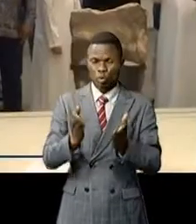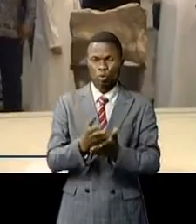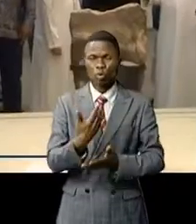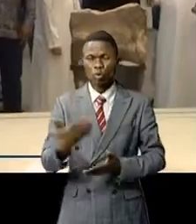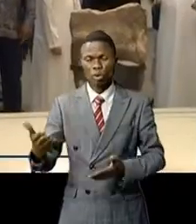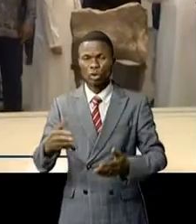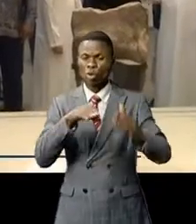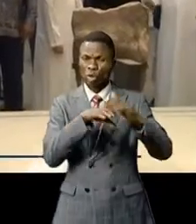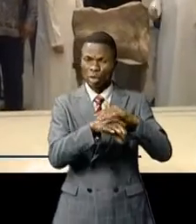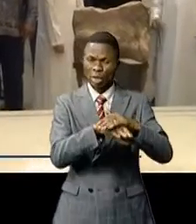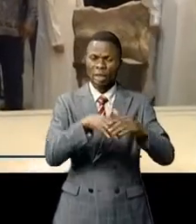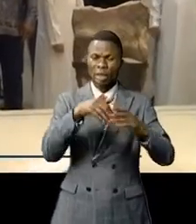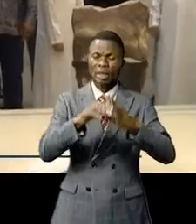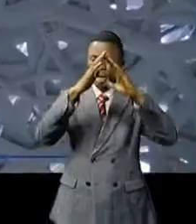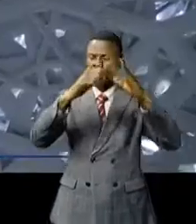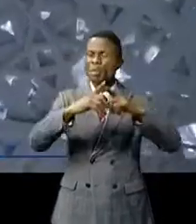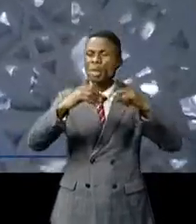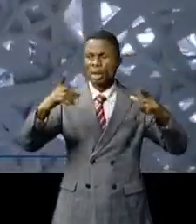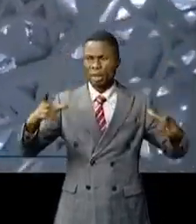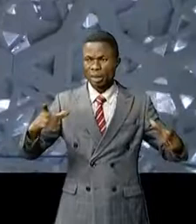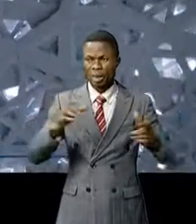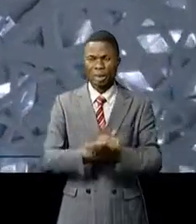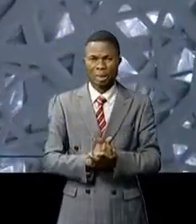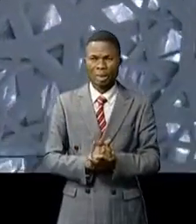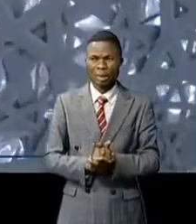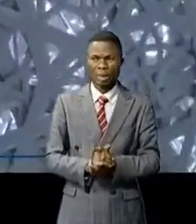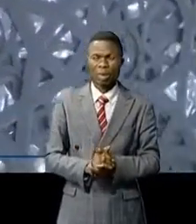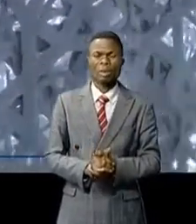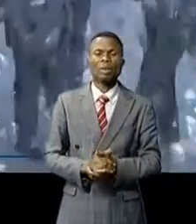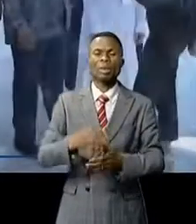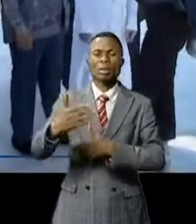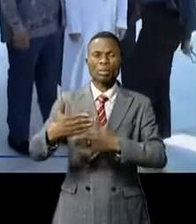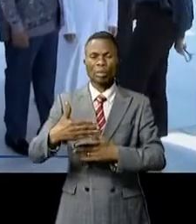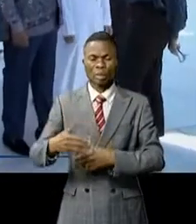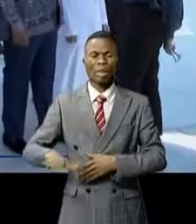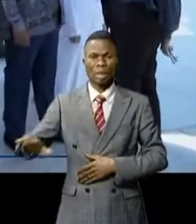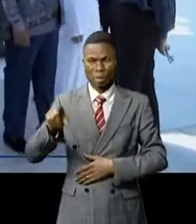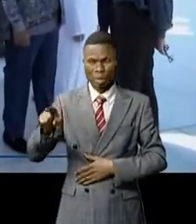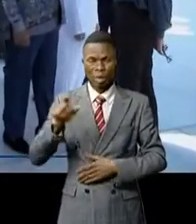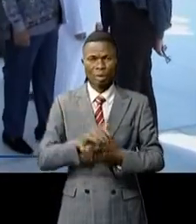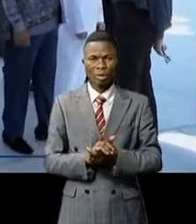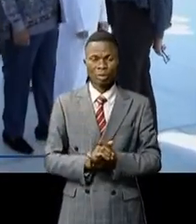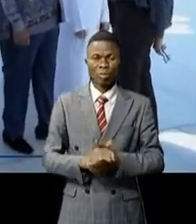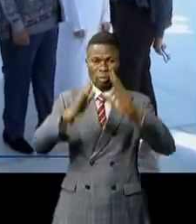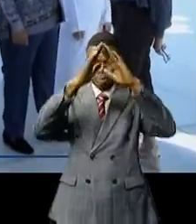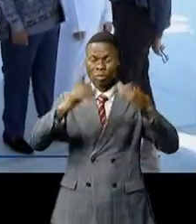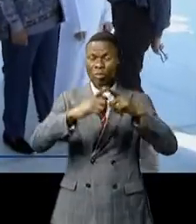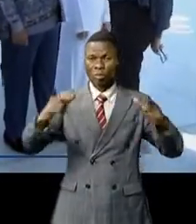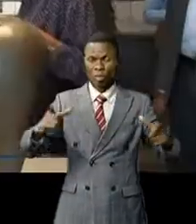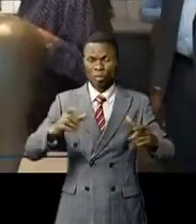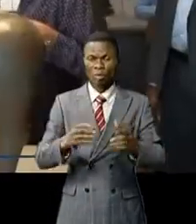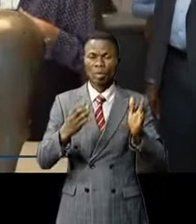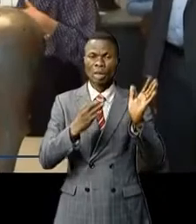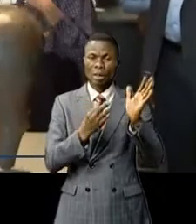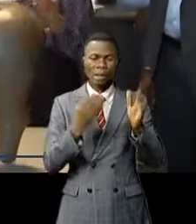de visiter l'immense bâtisse située à quelques encablures du port de Zayed. Ce musée, inauguré en mars